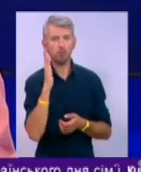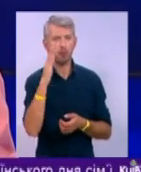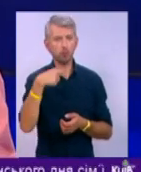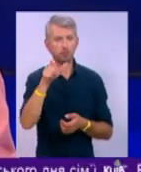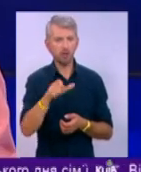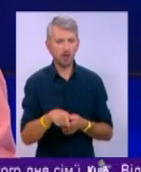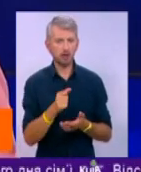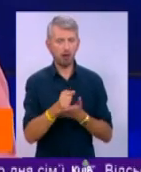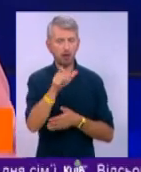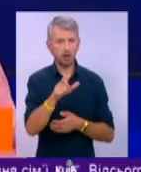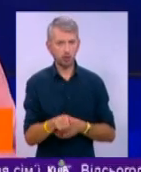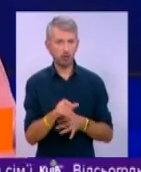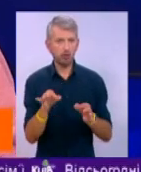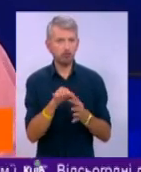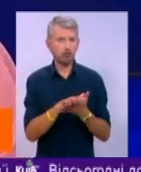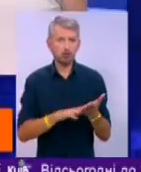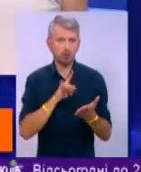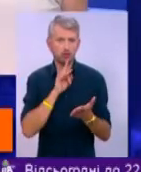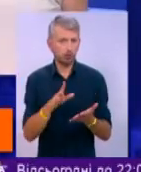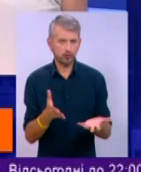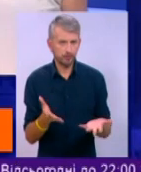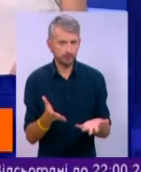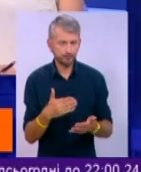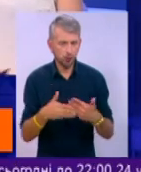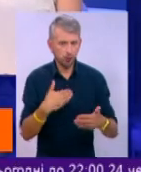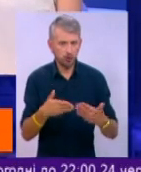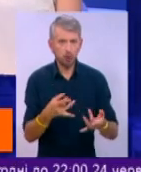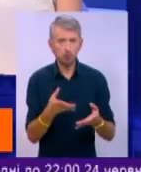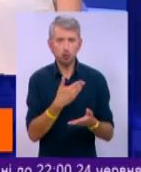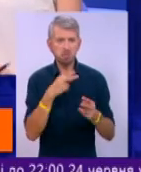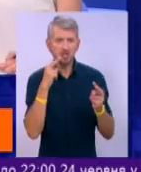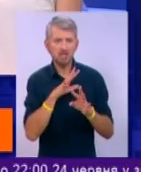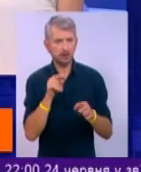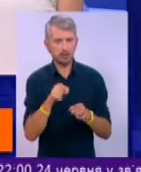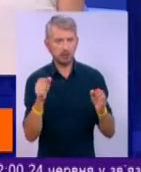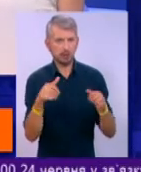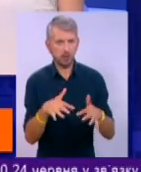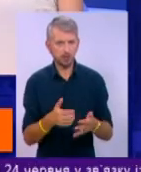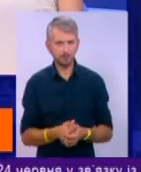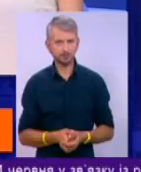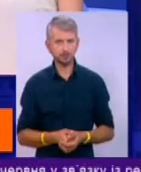президента кандидатури, нічого далі не буде рухатися. Просто ми не є свідками цих зібрань.